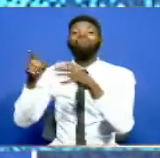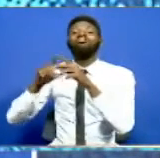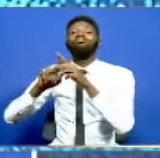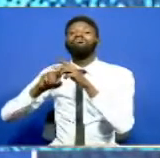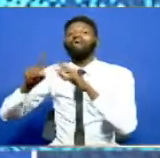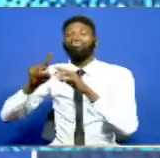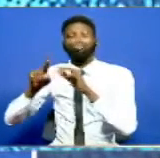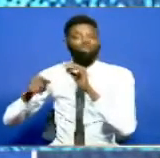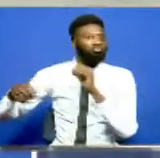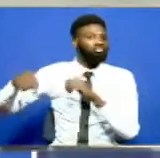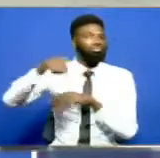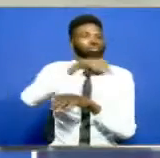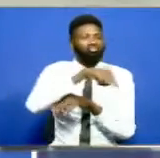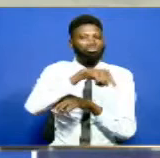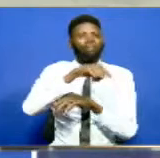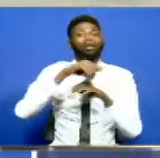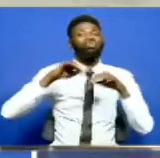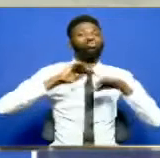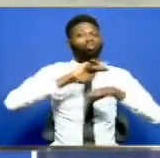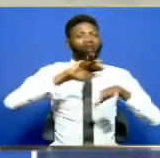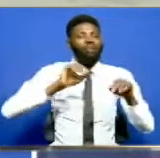walikumbwa na mkasa huo.